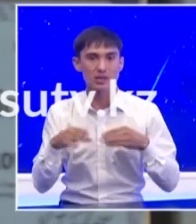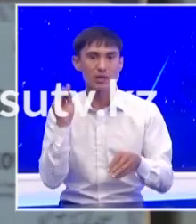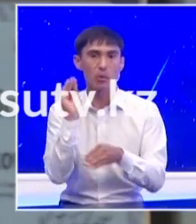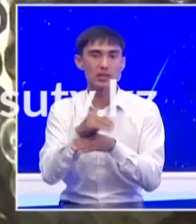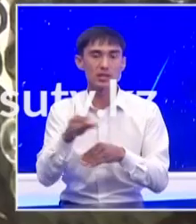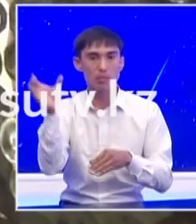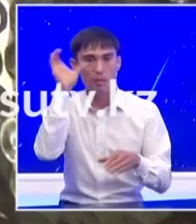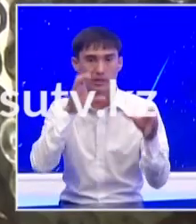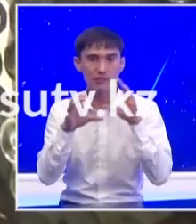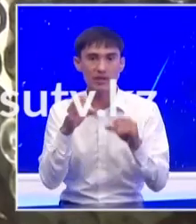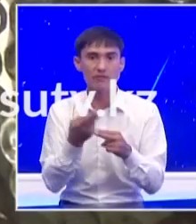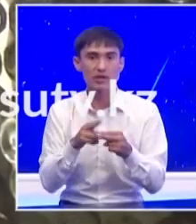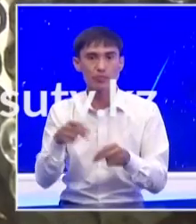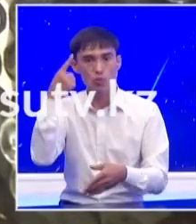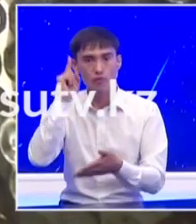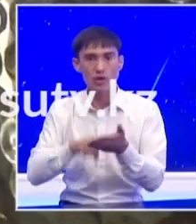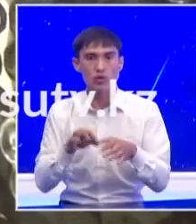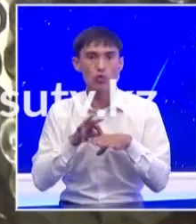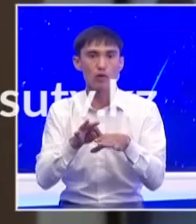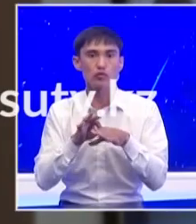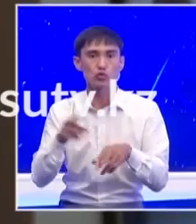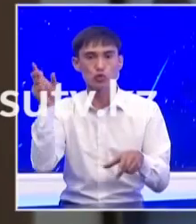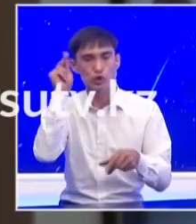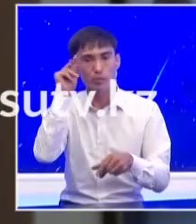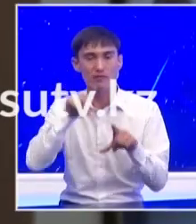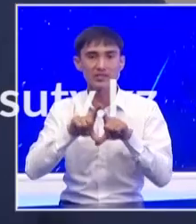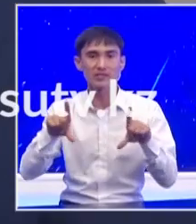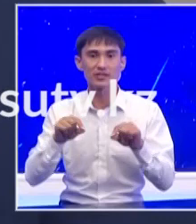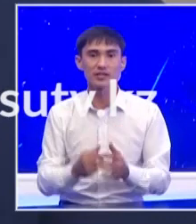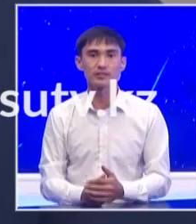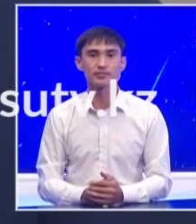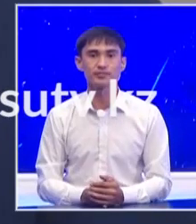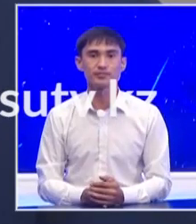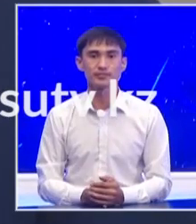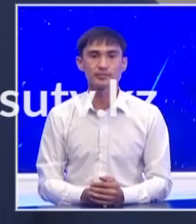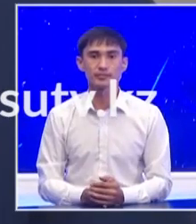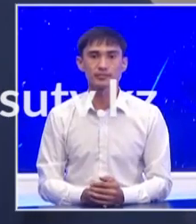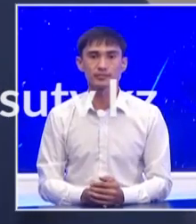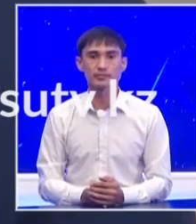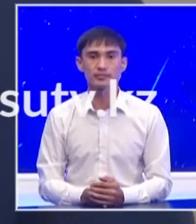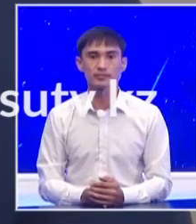дополнительным образованием. В этом уверено и руководство учебного заведения.